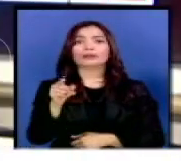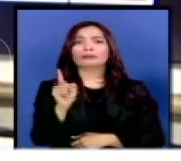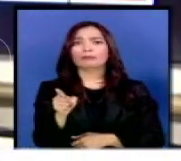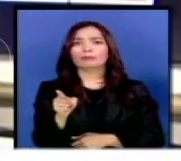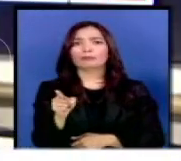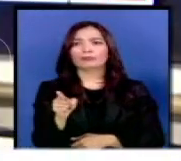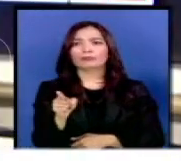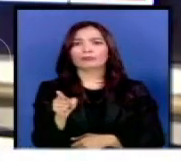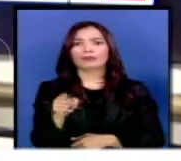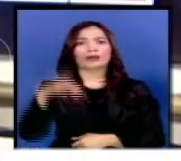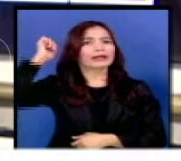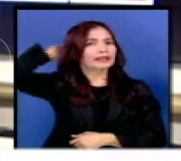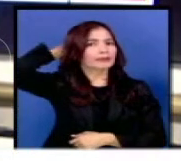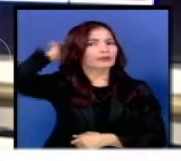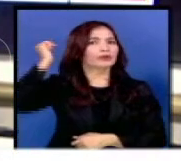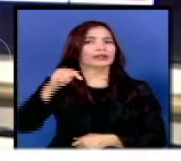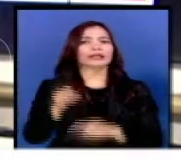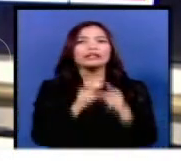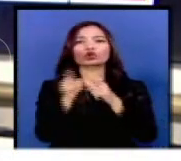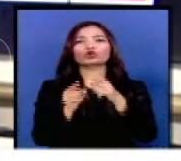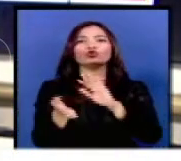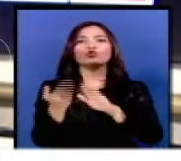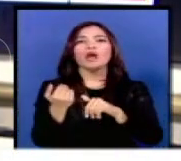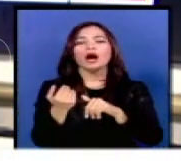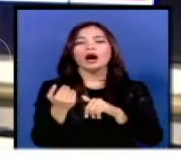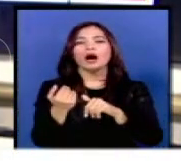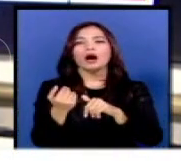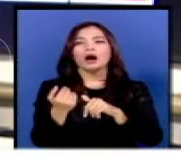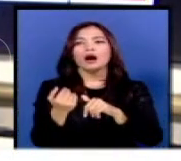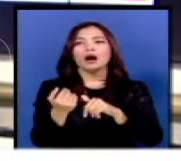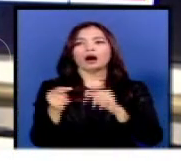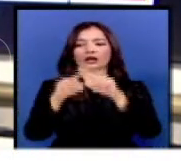menyebabkan ibu ini kembali digugat secara perdata?